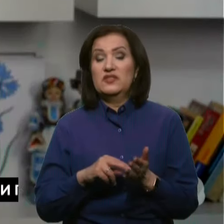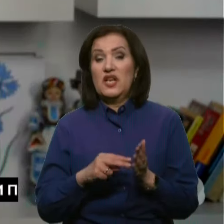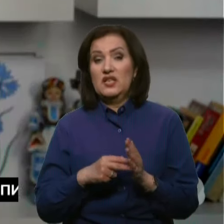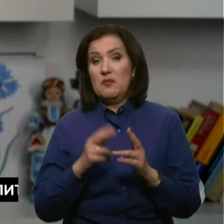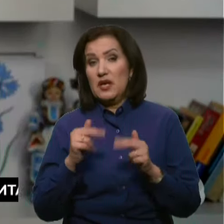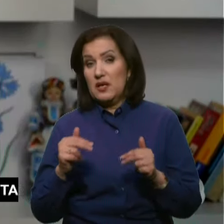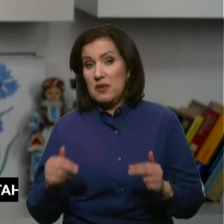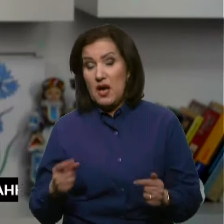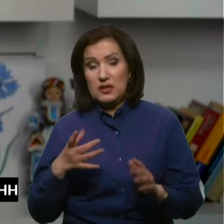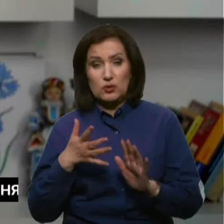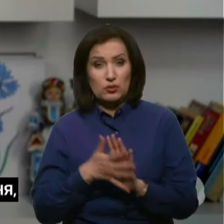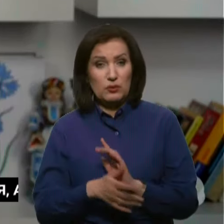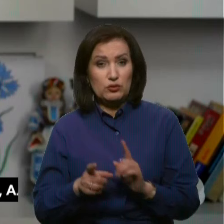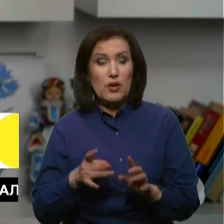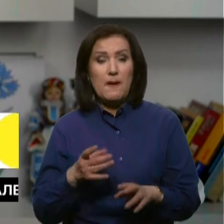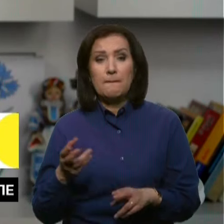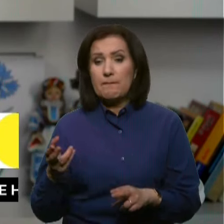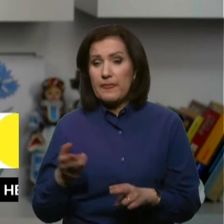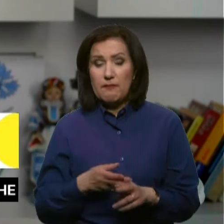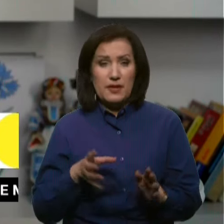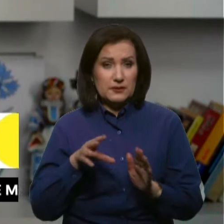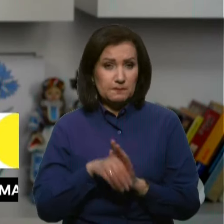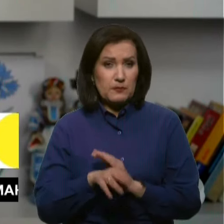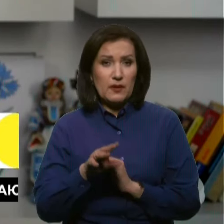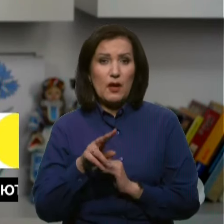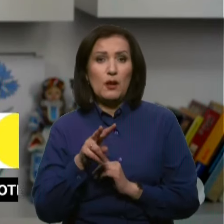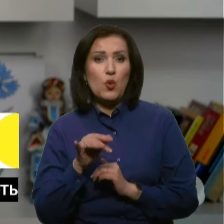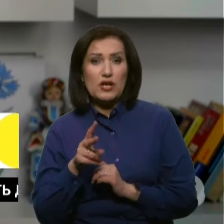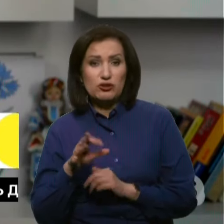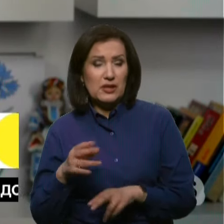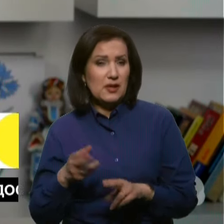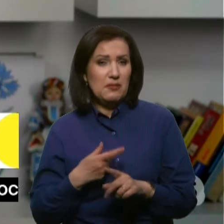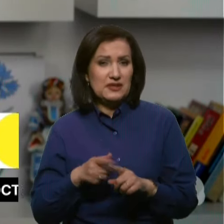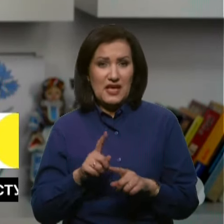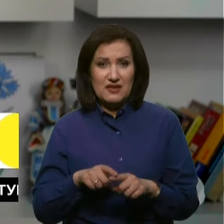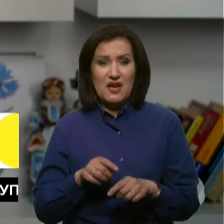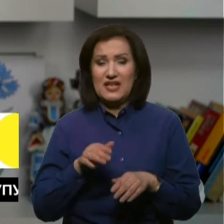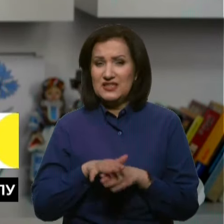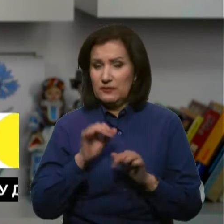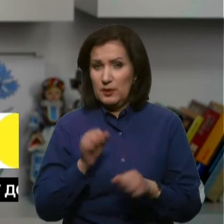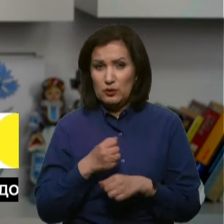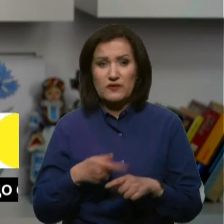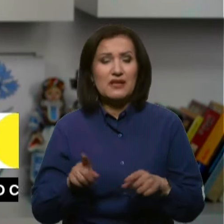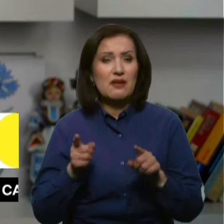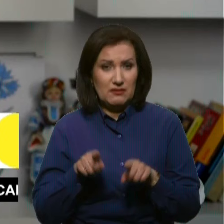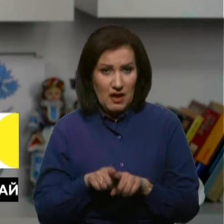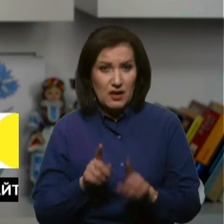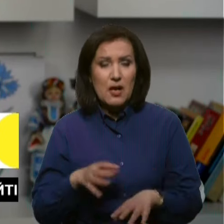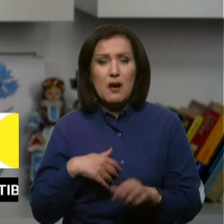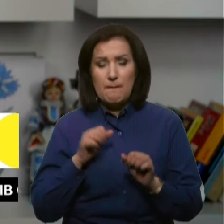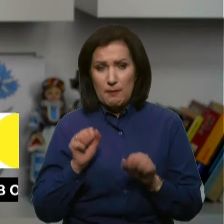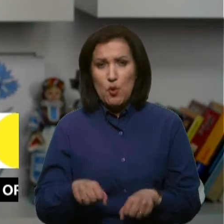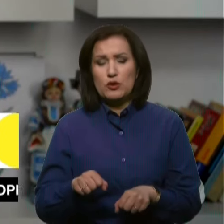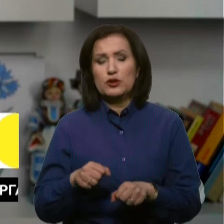стратегіях Кремля, і зрозуміло, що без удзелу Лукашэнкі гэта реалізаваць немагчыма, гэта так. Я думаю, що ми можемо